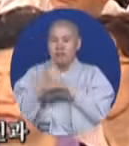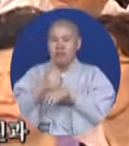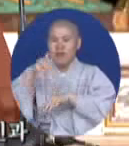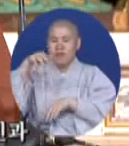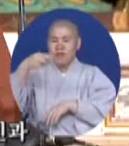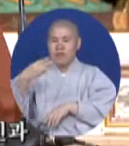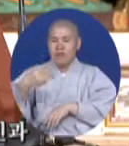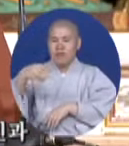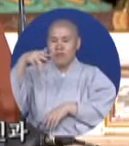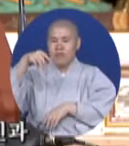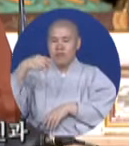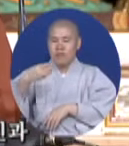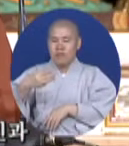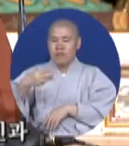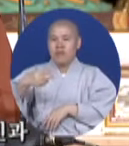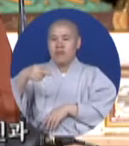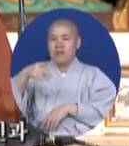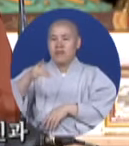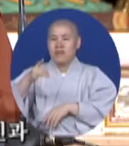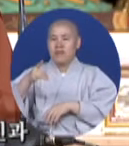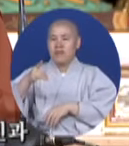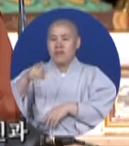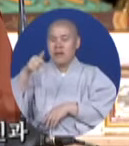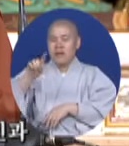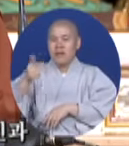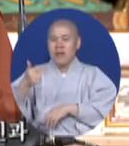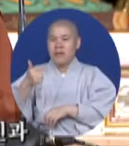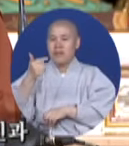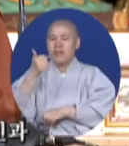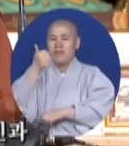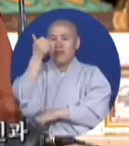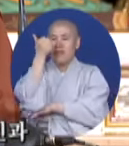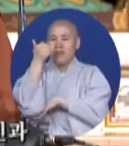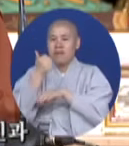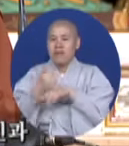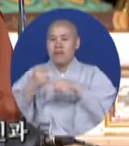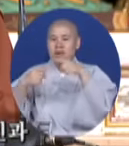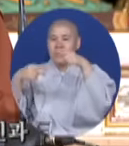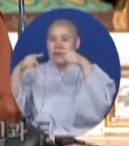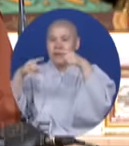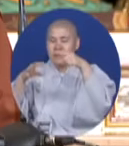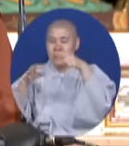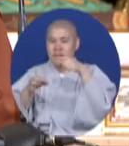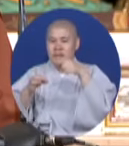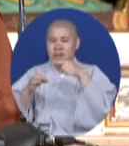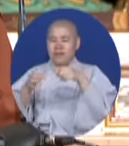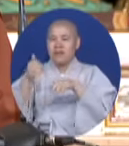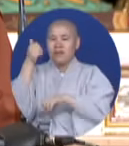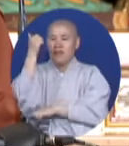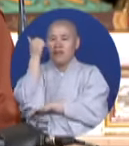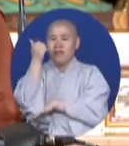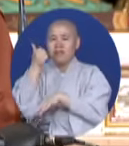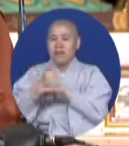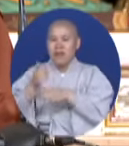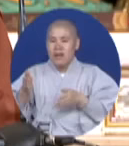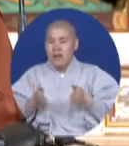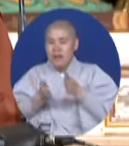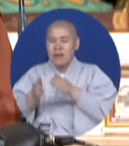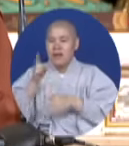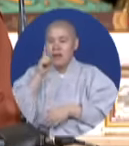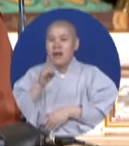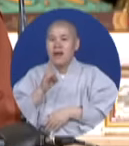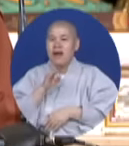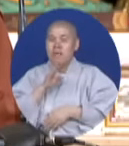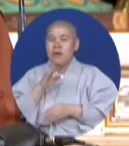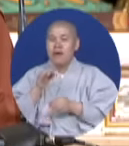일승인과 일승은 승자는 길도자와 같은 건데 길도 하나뿐이에요.